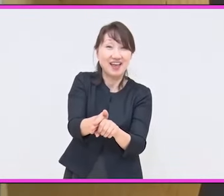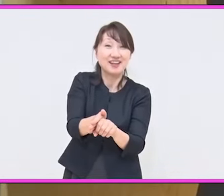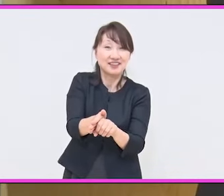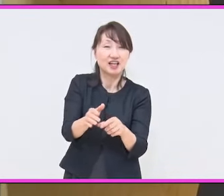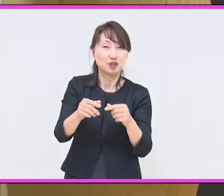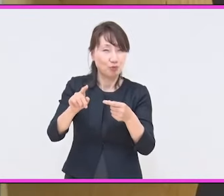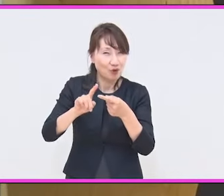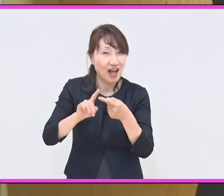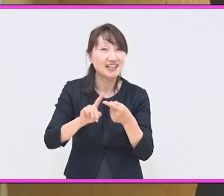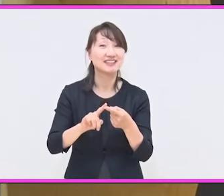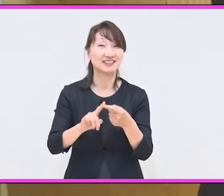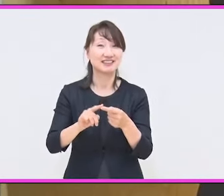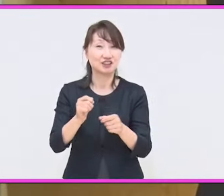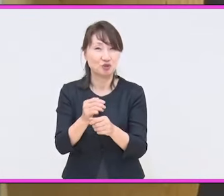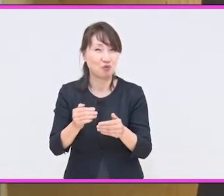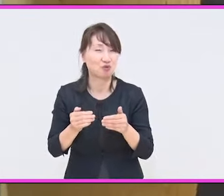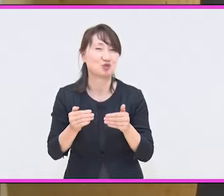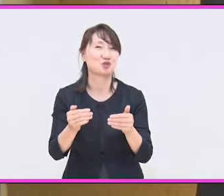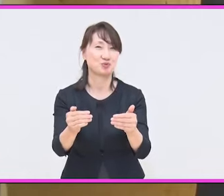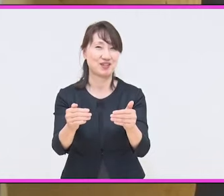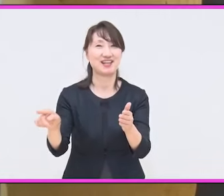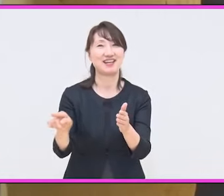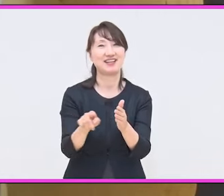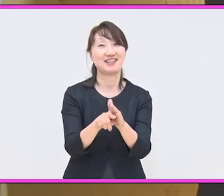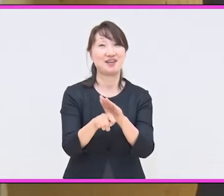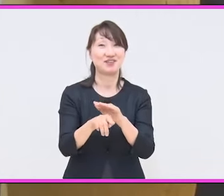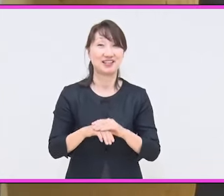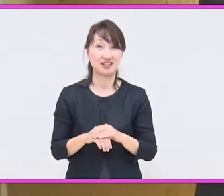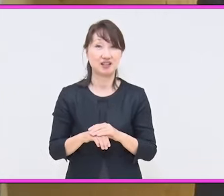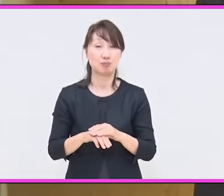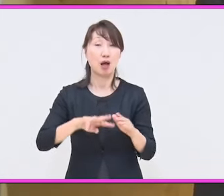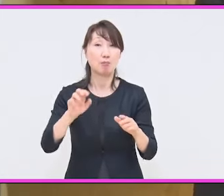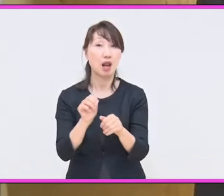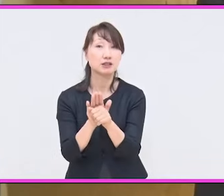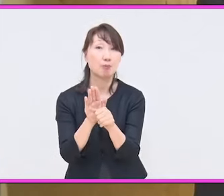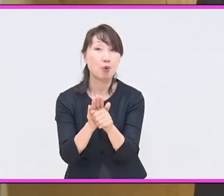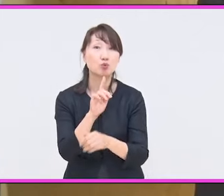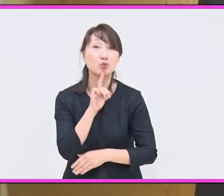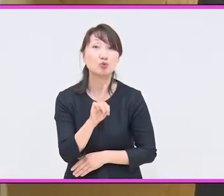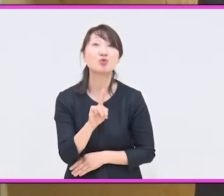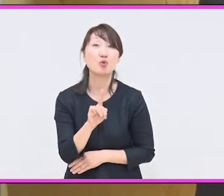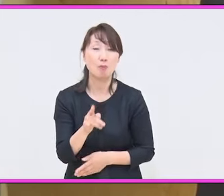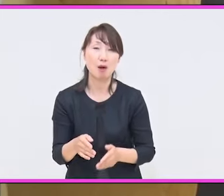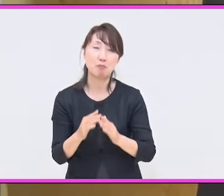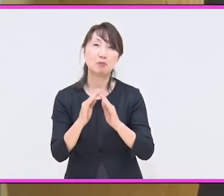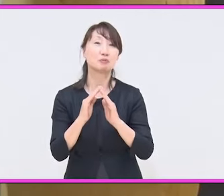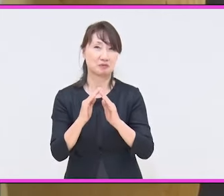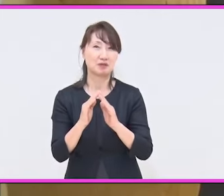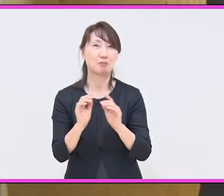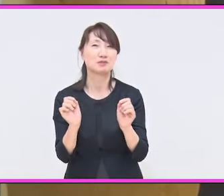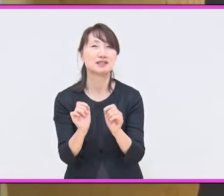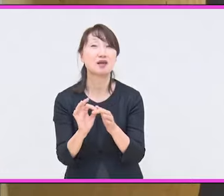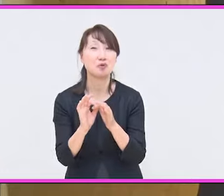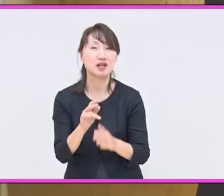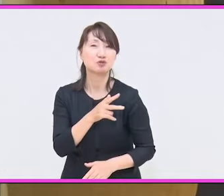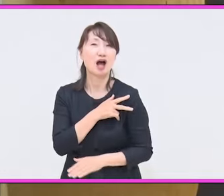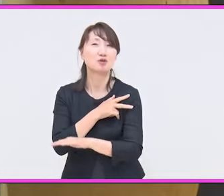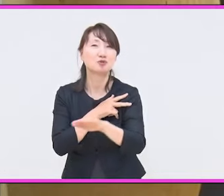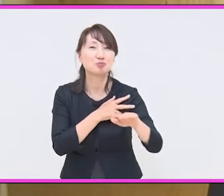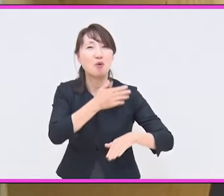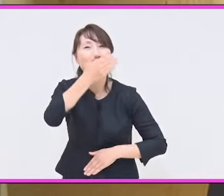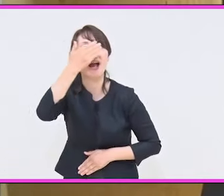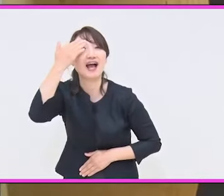の事業を展開しました。まあ、パラサポは若い組織ですのでスタッフが非常に若くて、